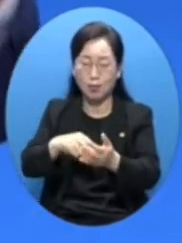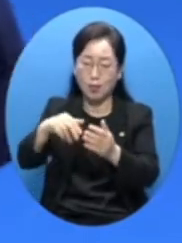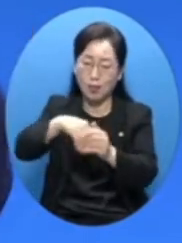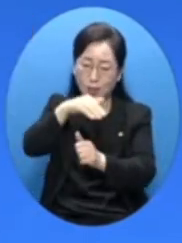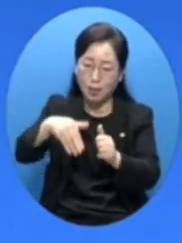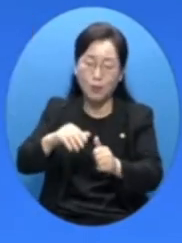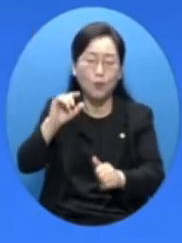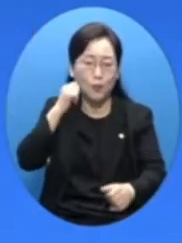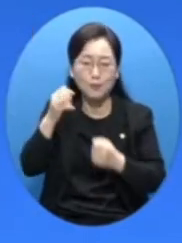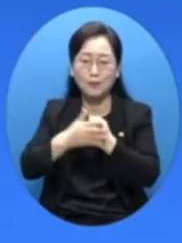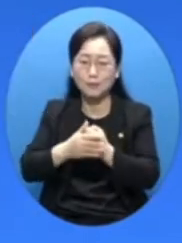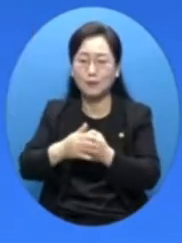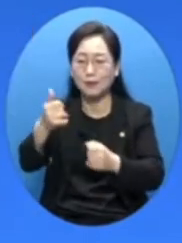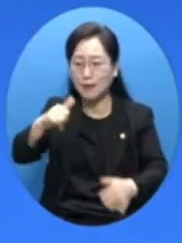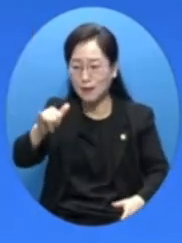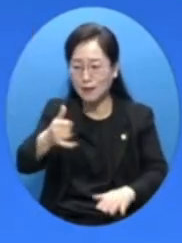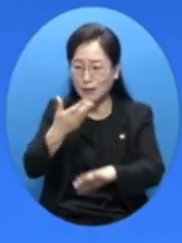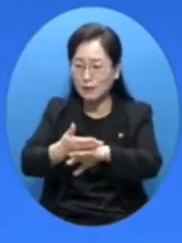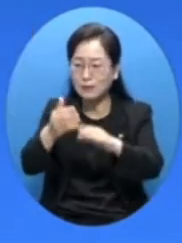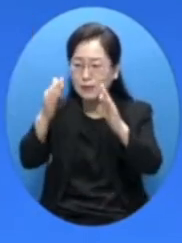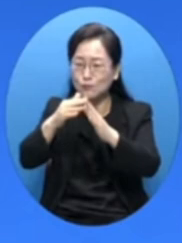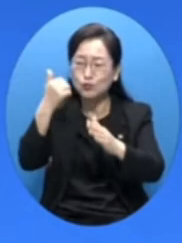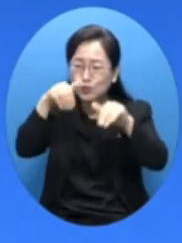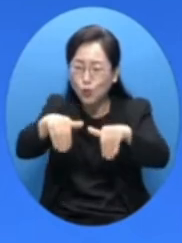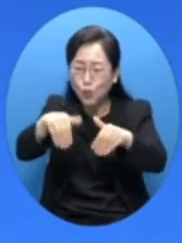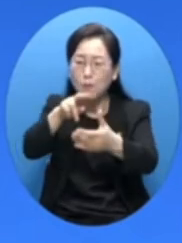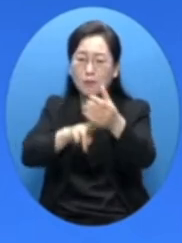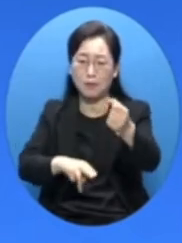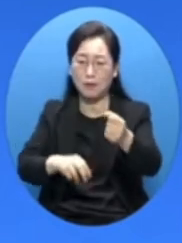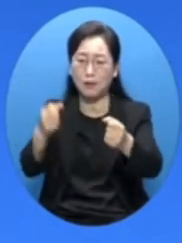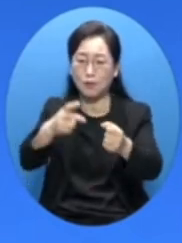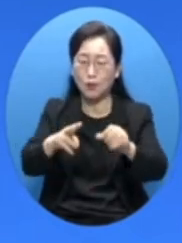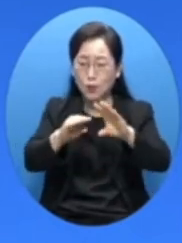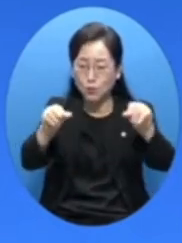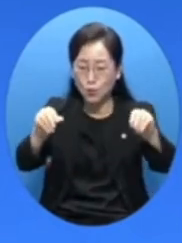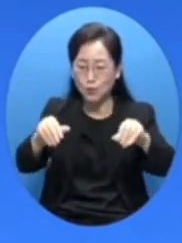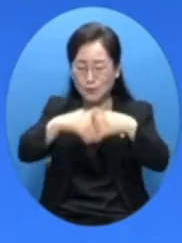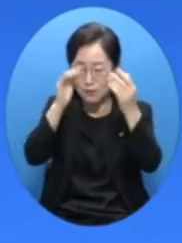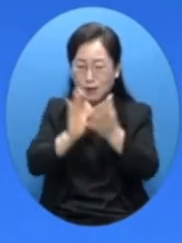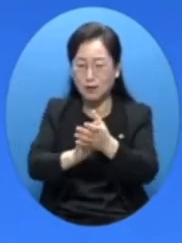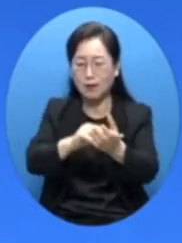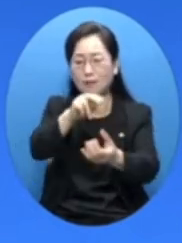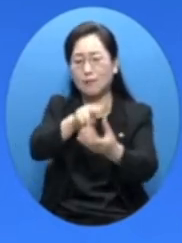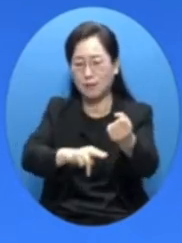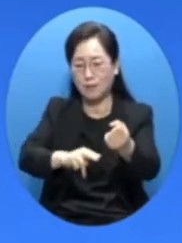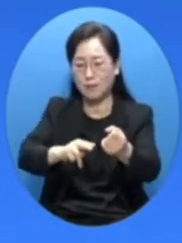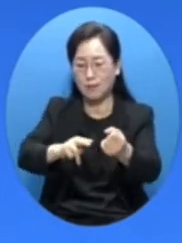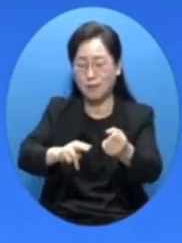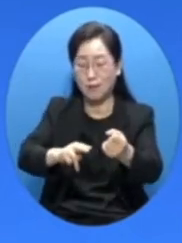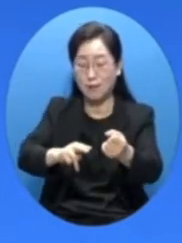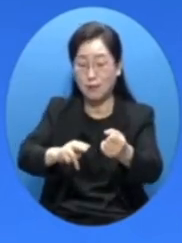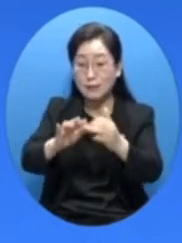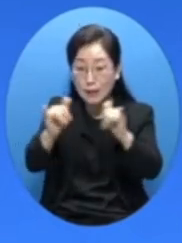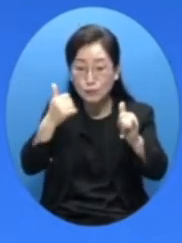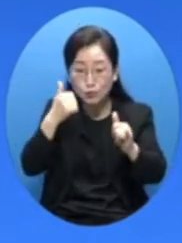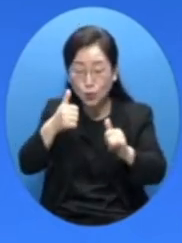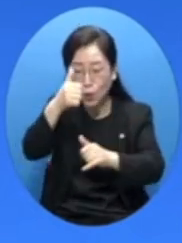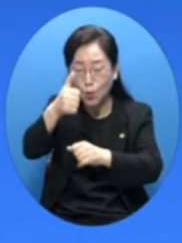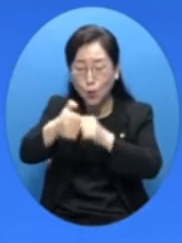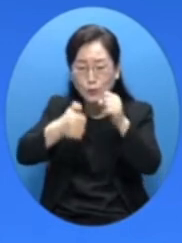애들은 남의 집에 가서 종살이 하고 모든 토지를 다 잃어버린 사람이 50년